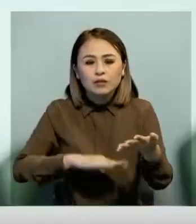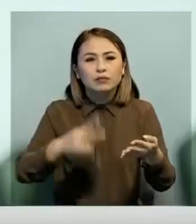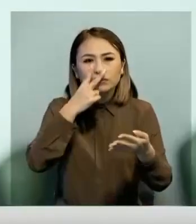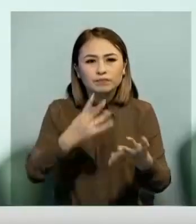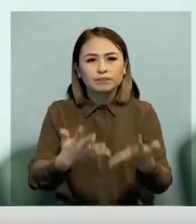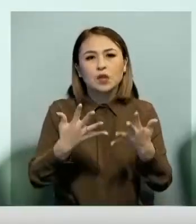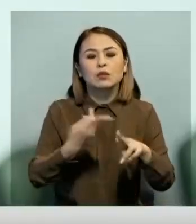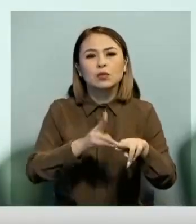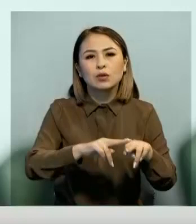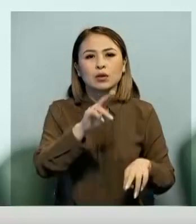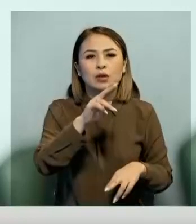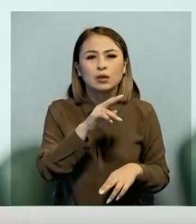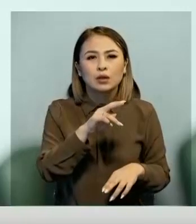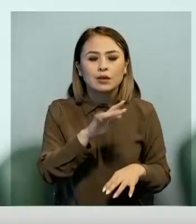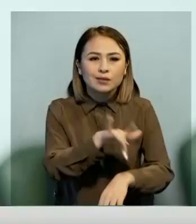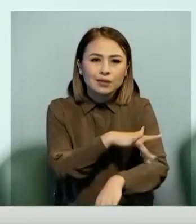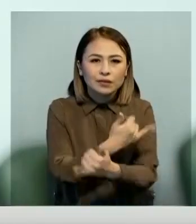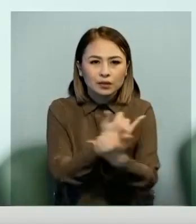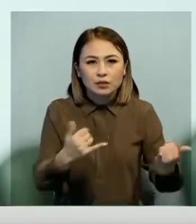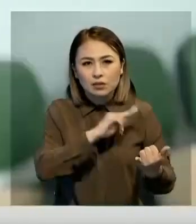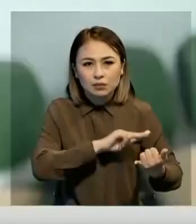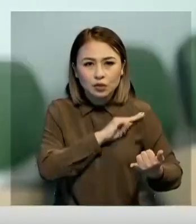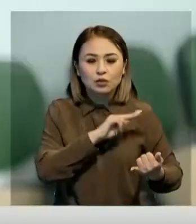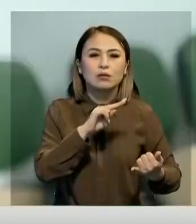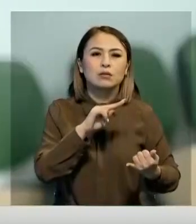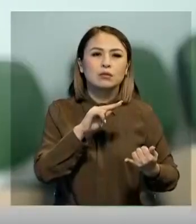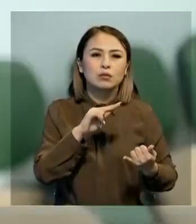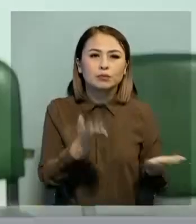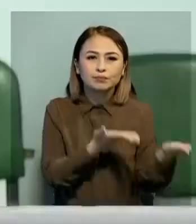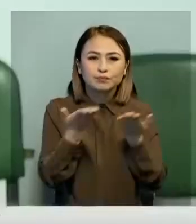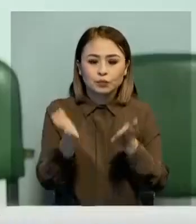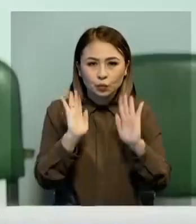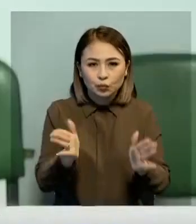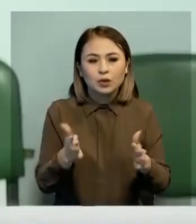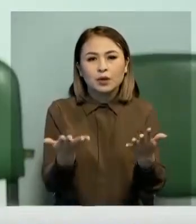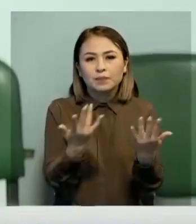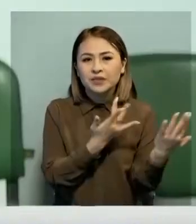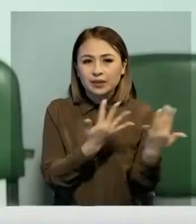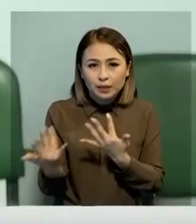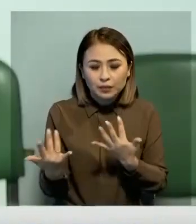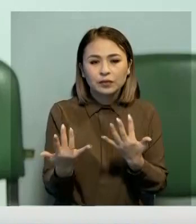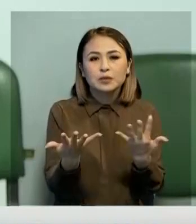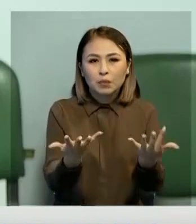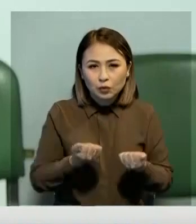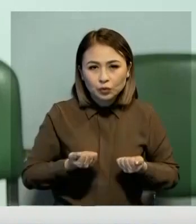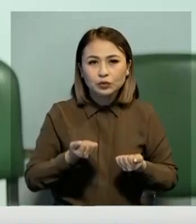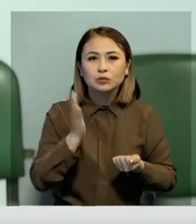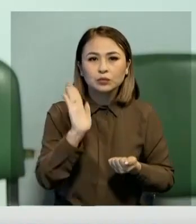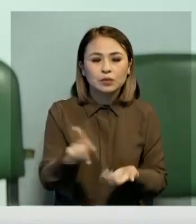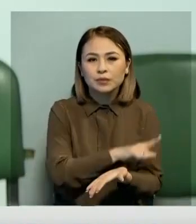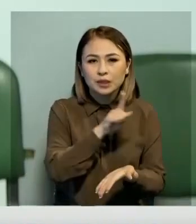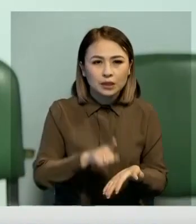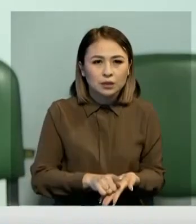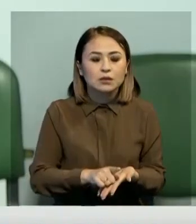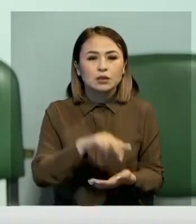зерттеді. Өзеннің акционерлік қоғамына сервис қызмет көрсету мекемелерін жұмысқа қабылданатын болады. Қаладағы шағын және орта бизнес өкілдерін жұмысқа